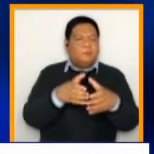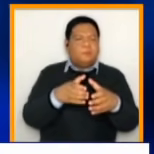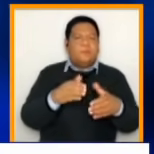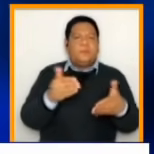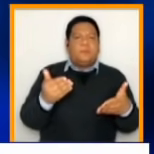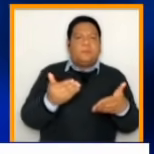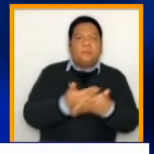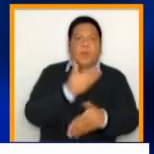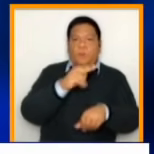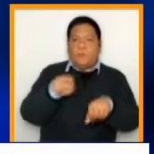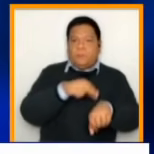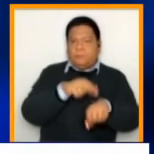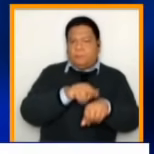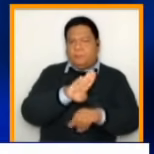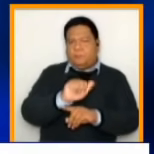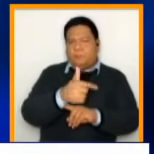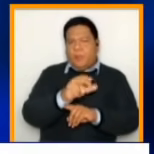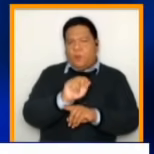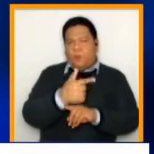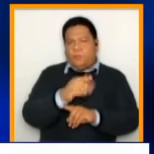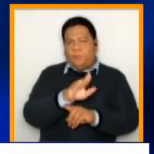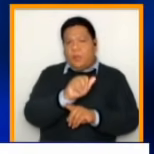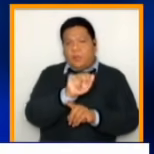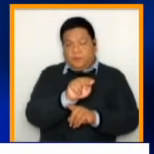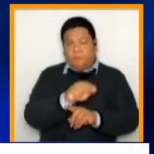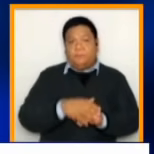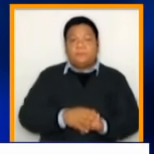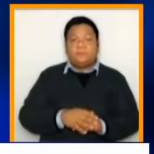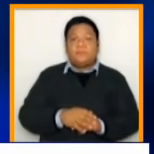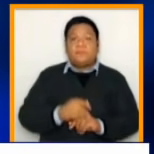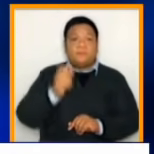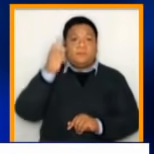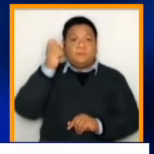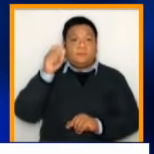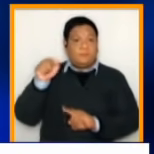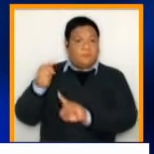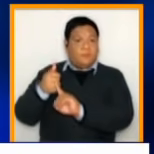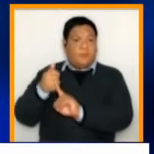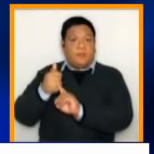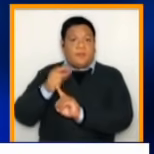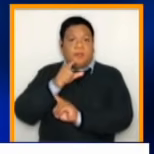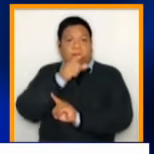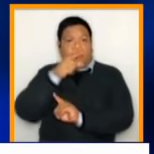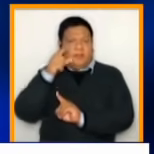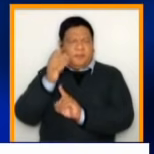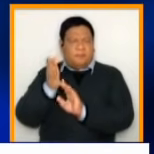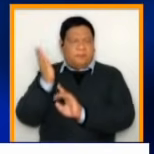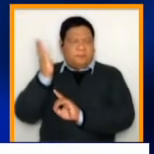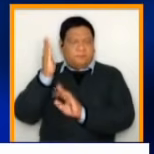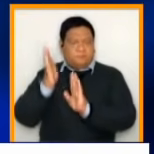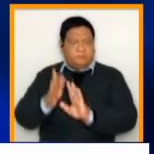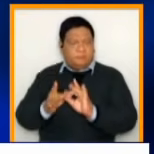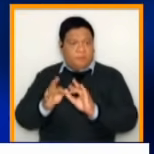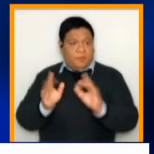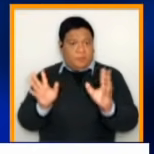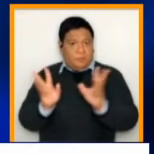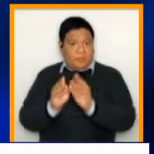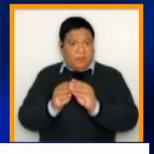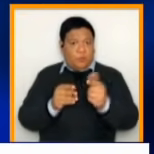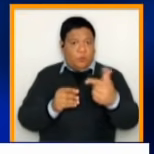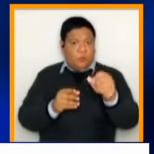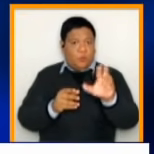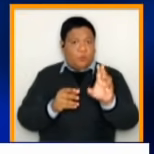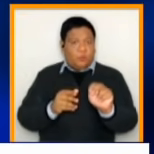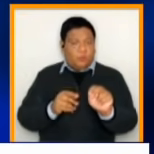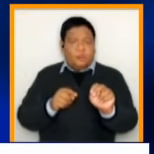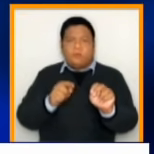sa tagapagsalita ni Robredo, pinag-usapan ni Robredo at Gordon ang mas malawak na pagkakaisa ng mga naghahanap ng